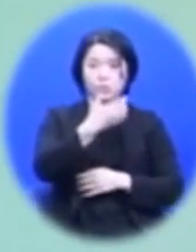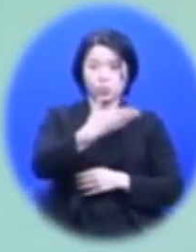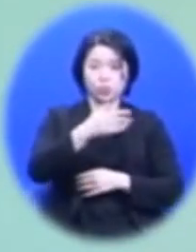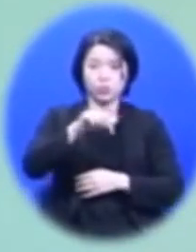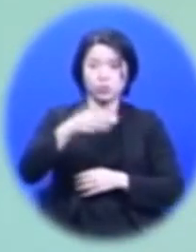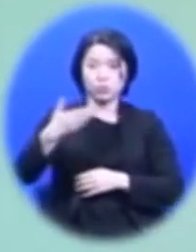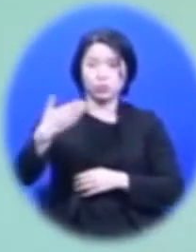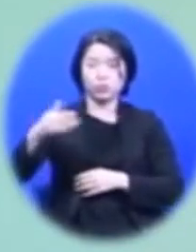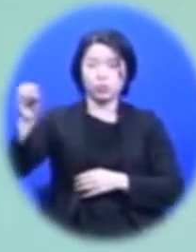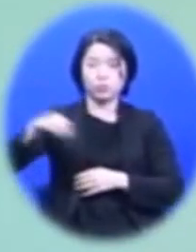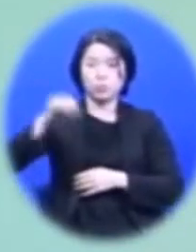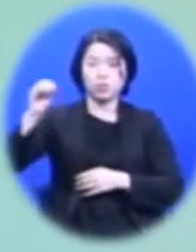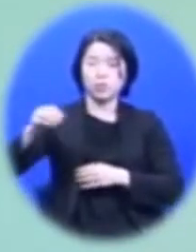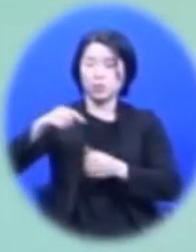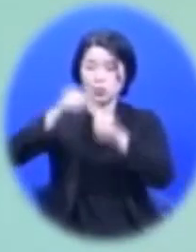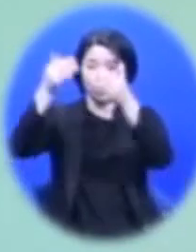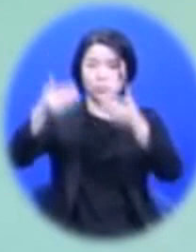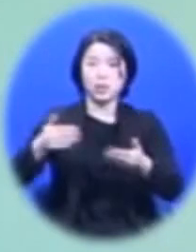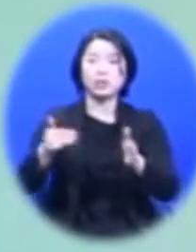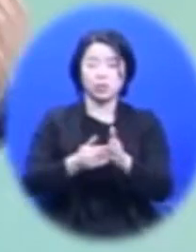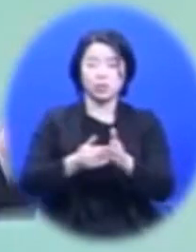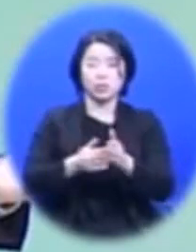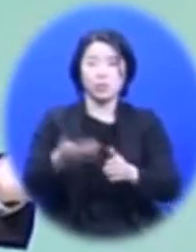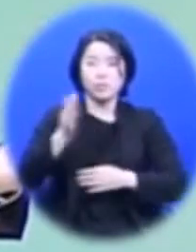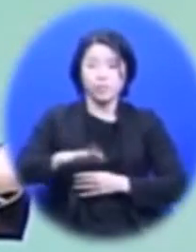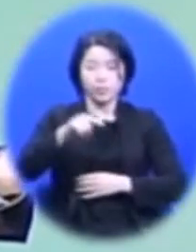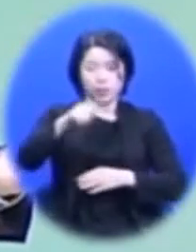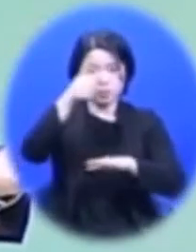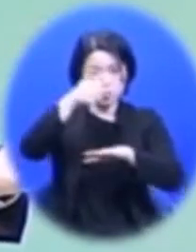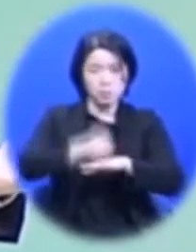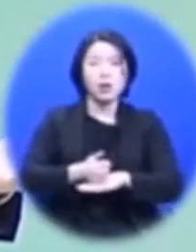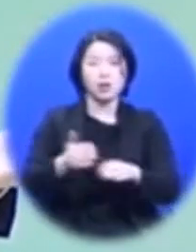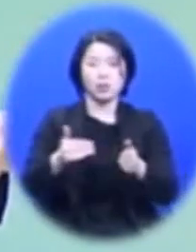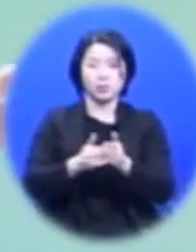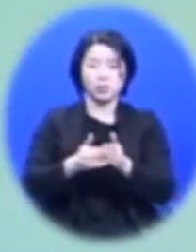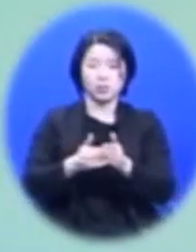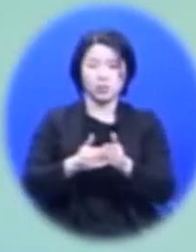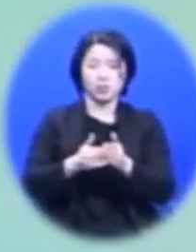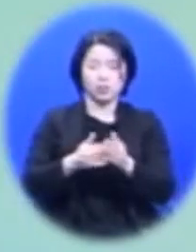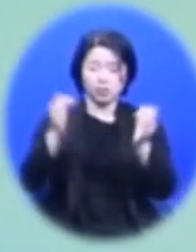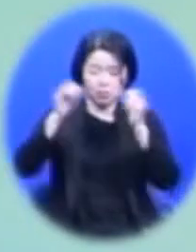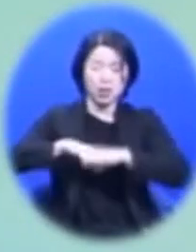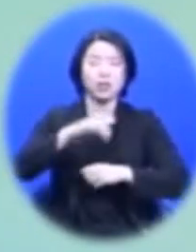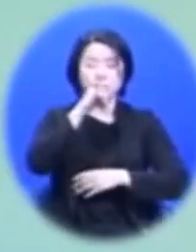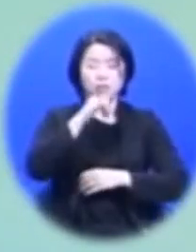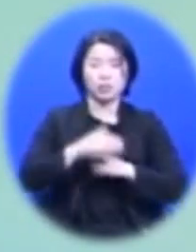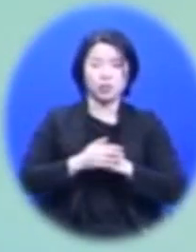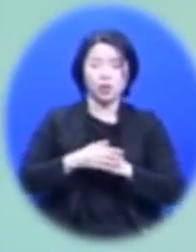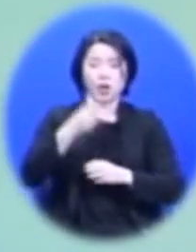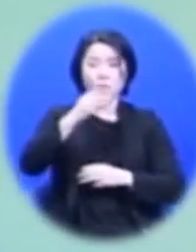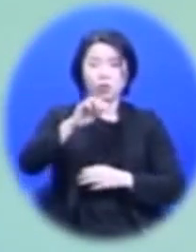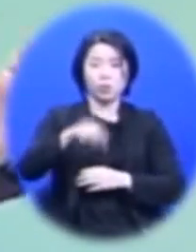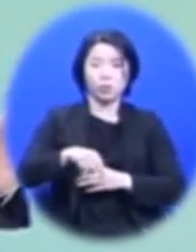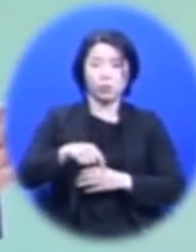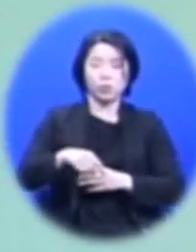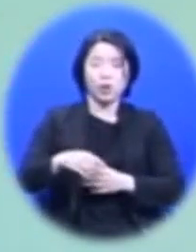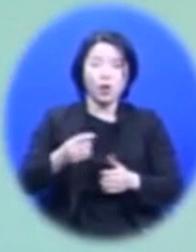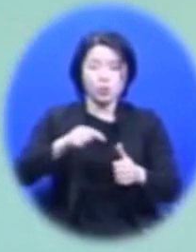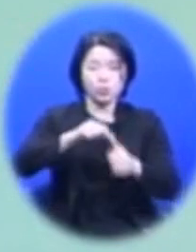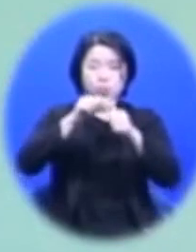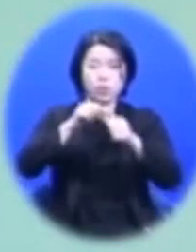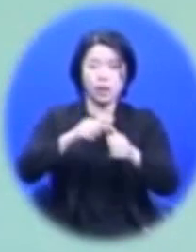99.9% 구원받았습니다. 그런데도 그는 결국 멸망했어요. 하나님께서 롯의 아내를 구원할 모든 방법을